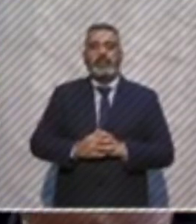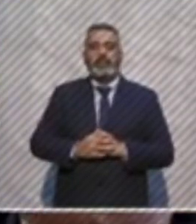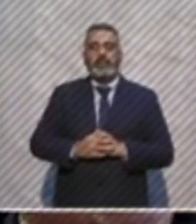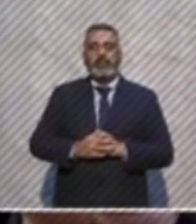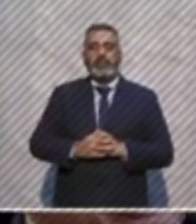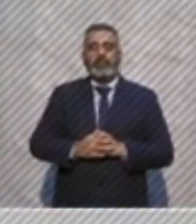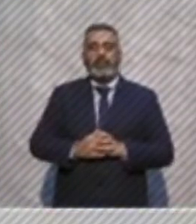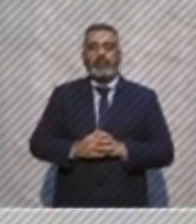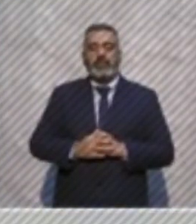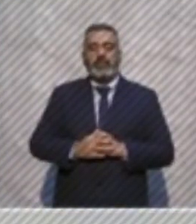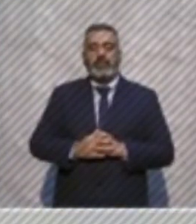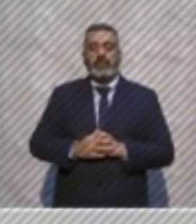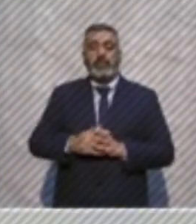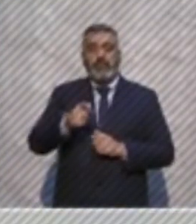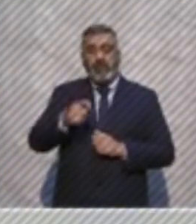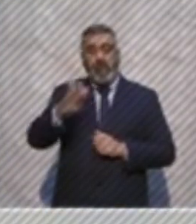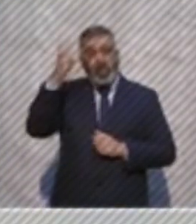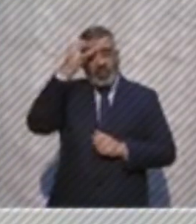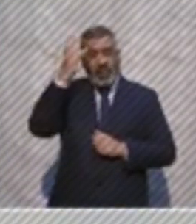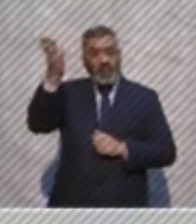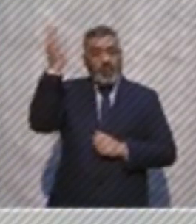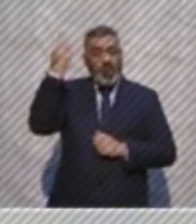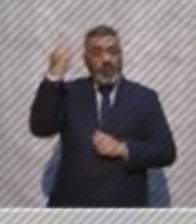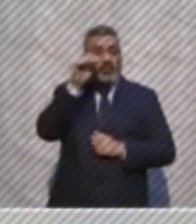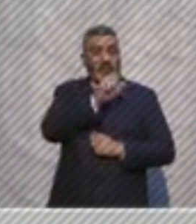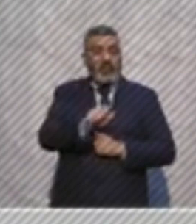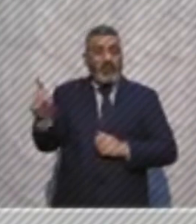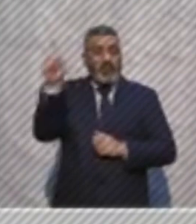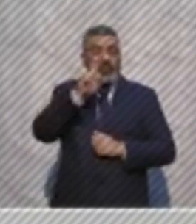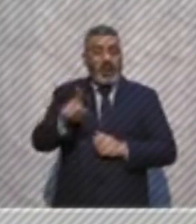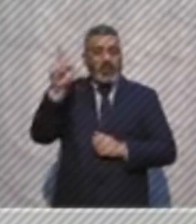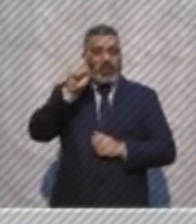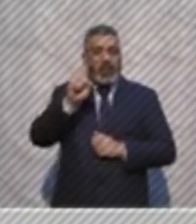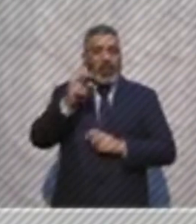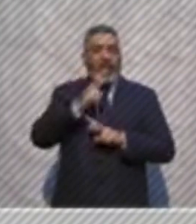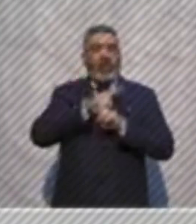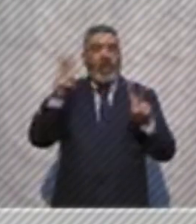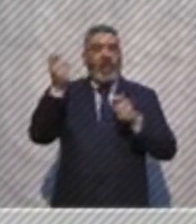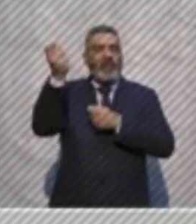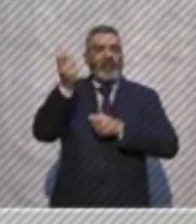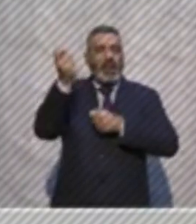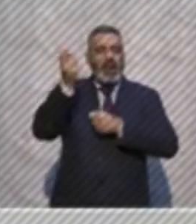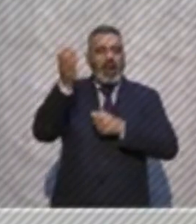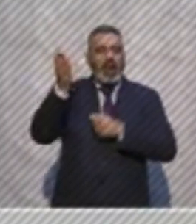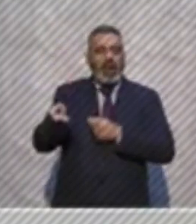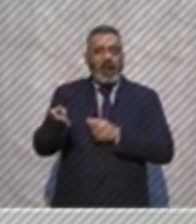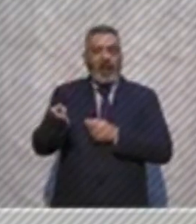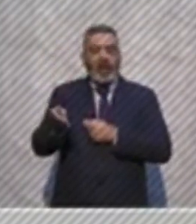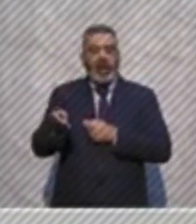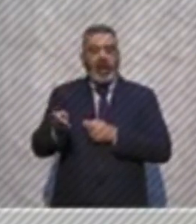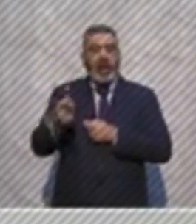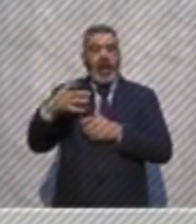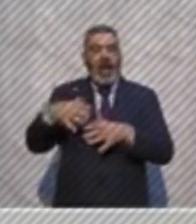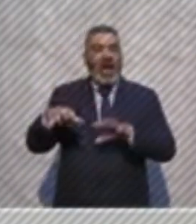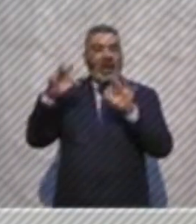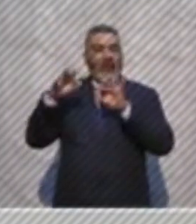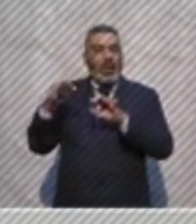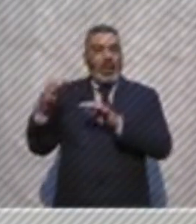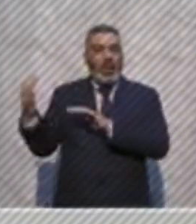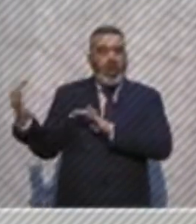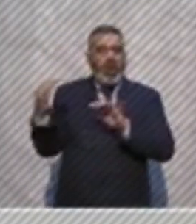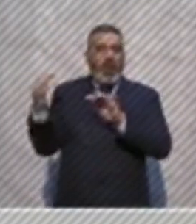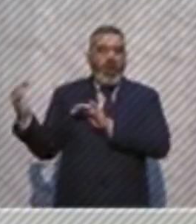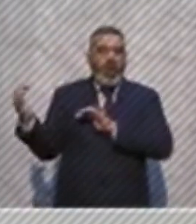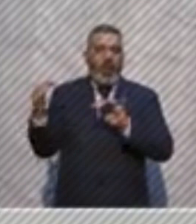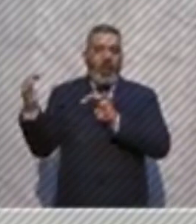Θυμάμαι καλά, το θυμάστε κι εσείς, εκείνο το Σαββατοκύριακο της Καθαράς Δευτέρας, όταν εκδηλώθηκε αυτή η μαζική